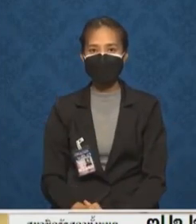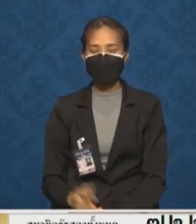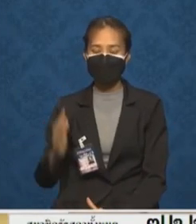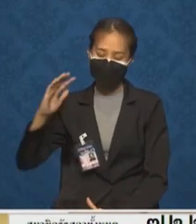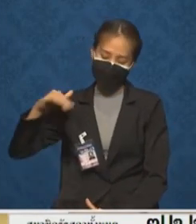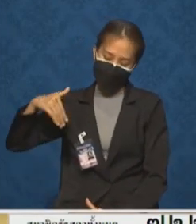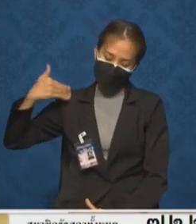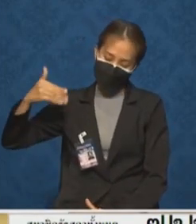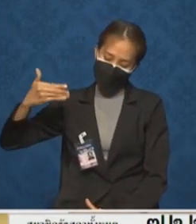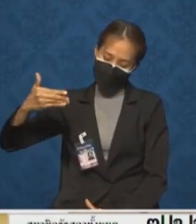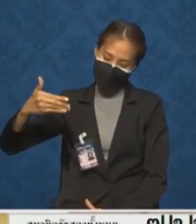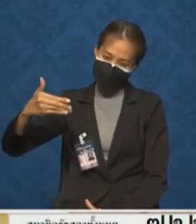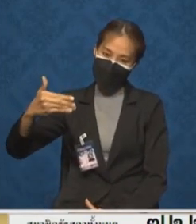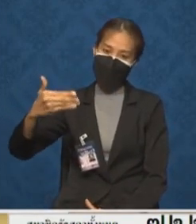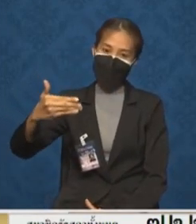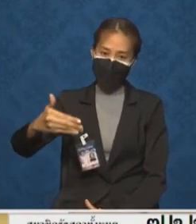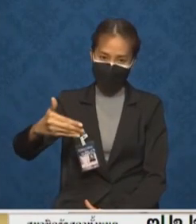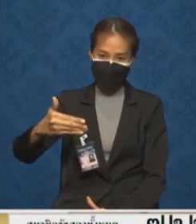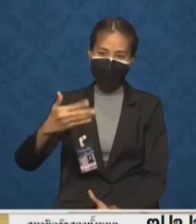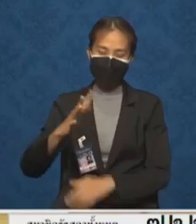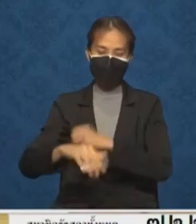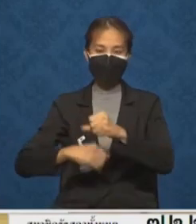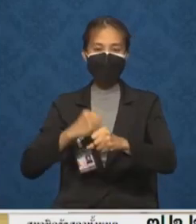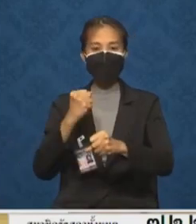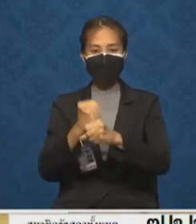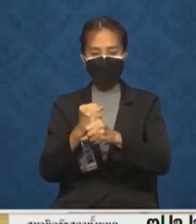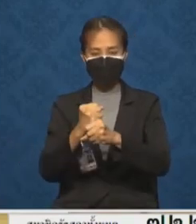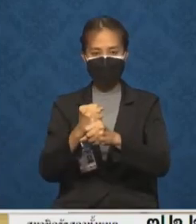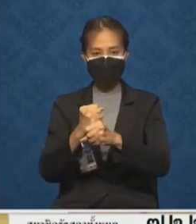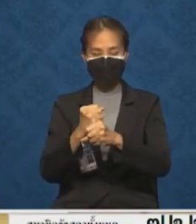าจนถึงการเลือกตั้งของปี